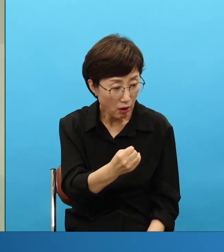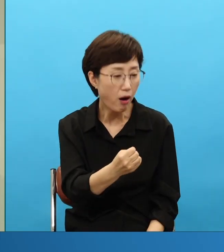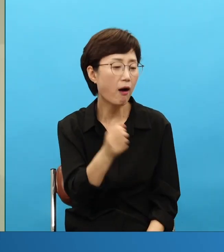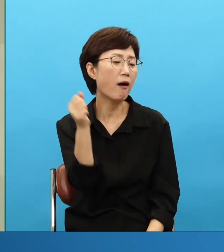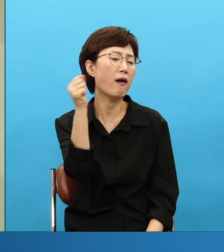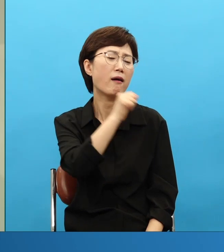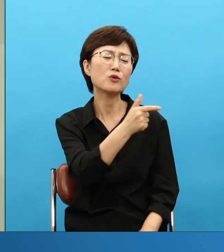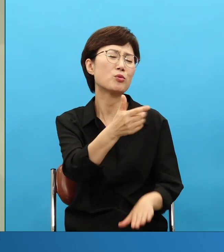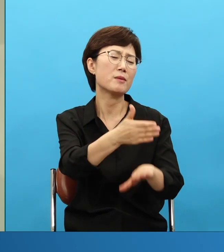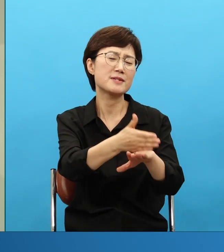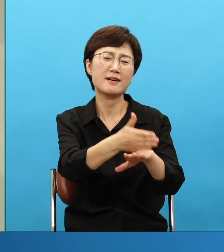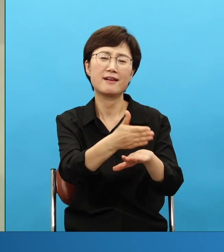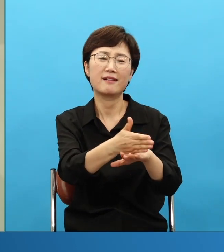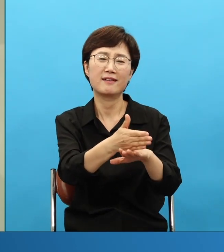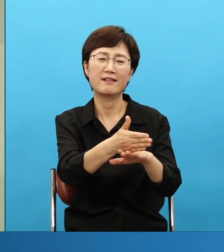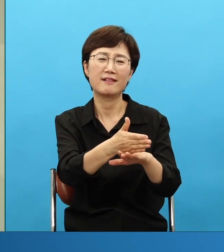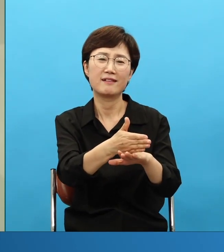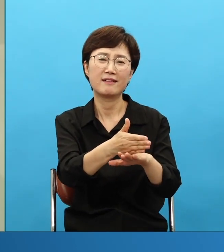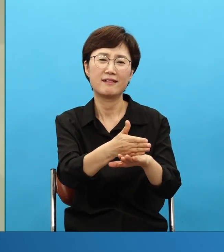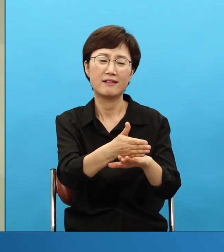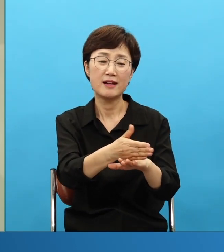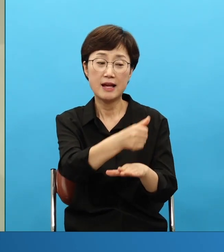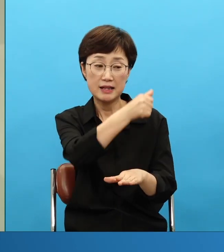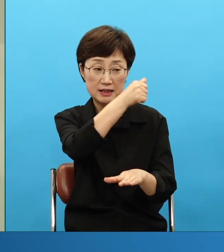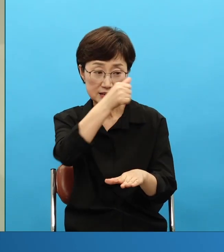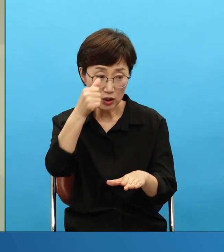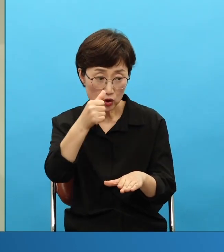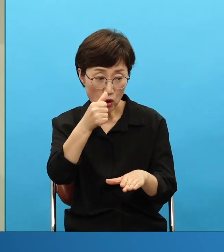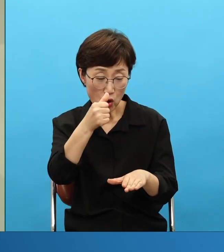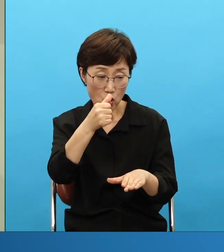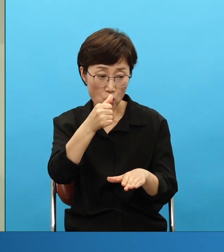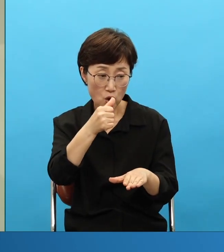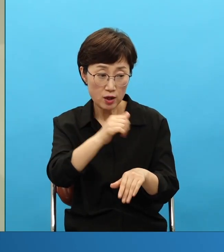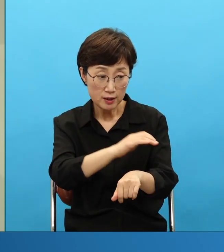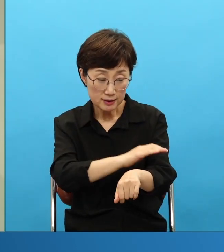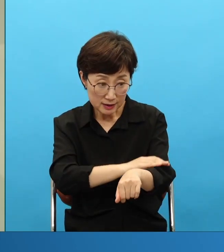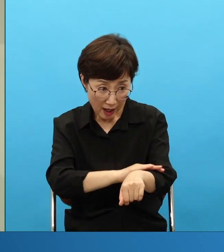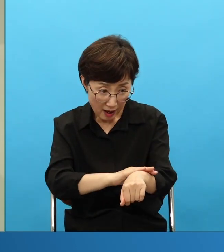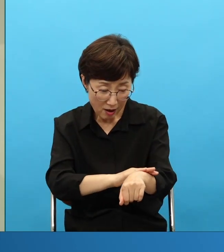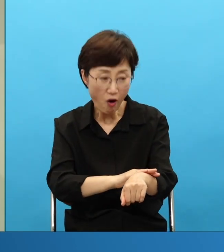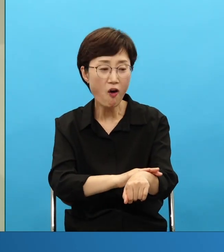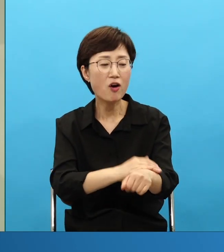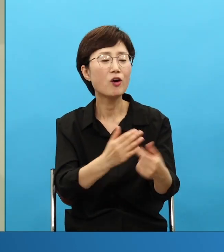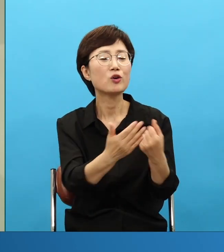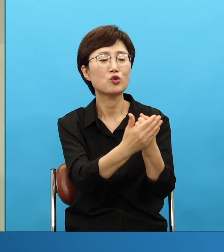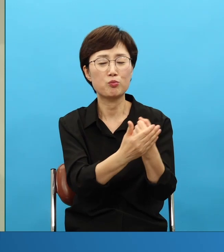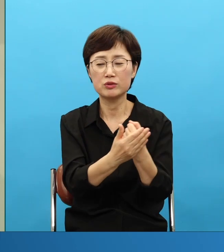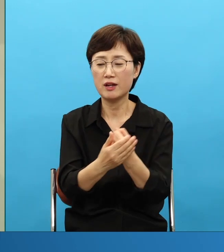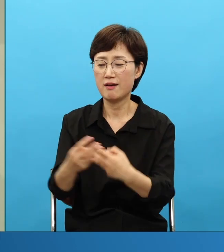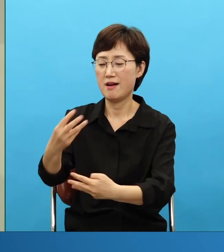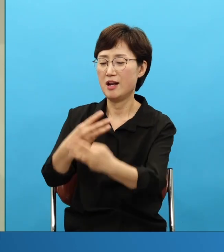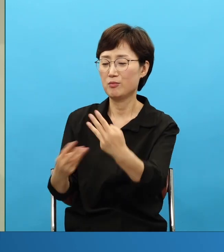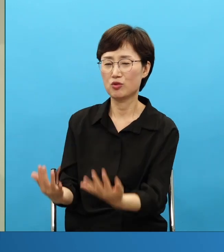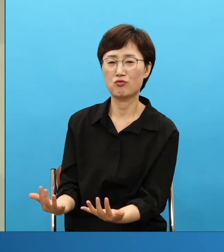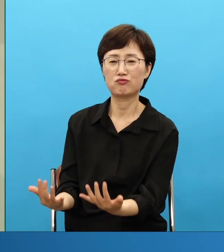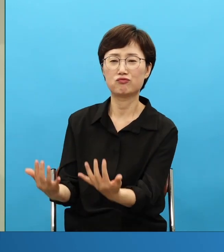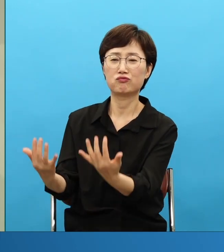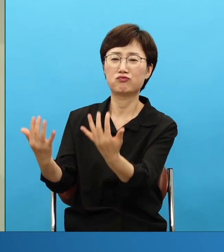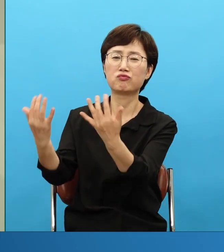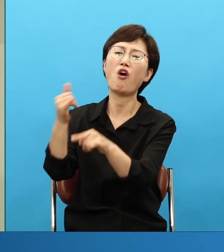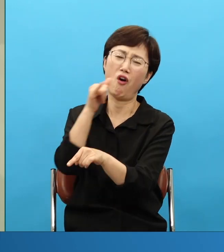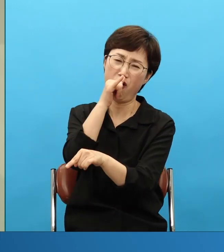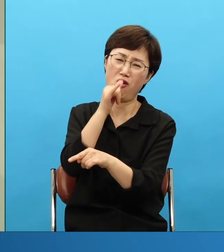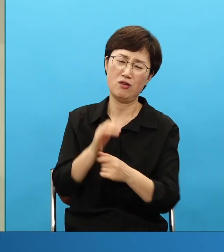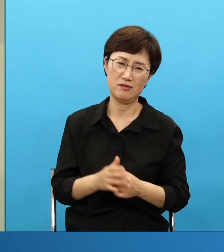분들이 있으니까요. 이런 지금 후대들이 일어나는 거예요. And coming here, I also speak with a few of the elders, and I'm so thankful. It's because these kinds of